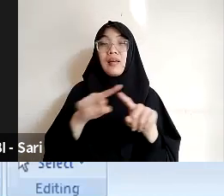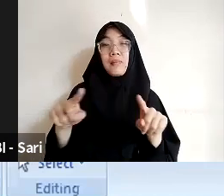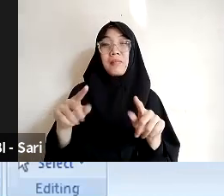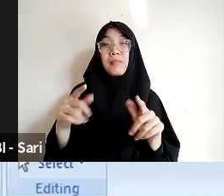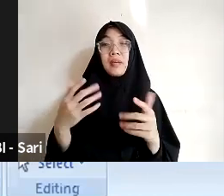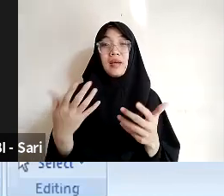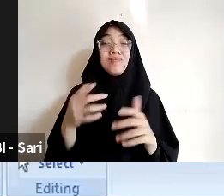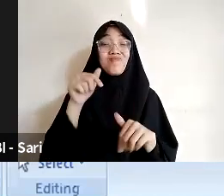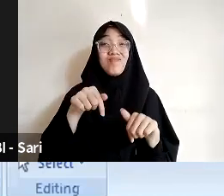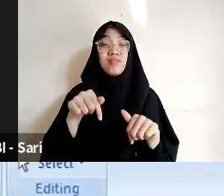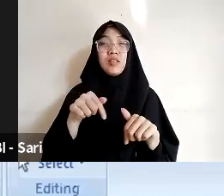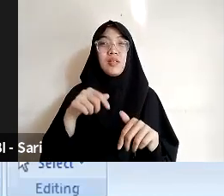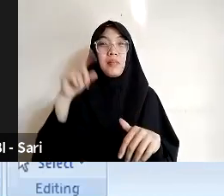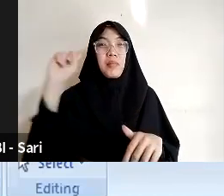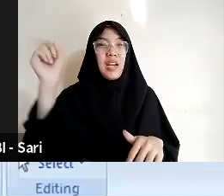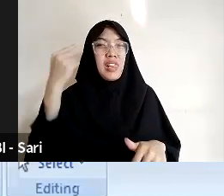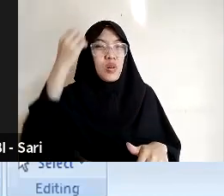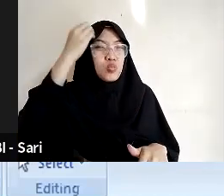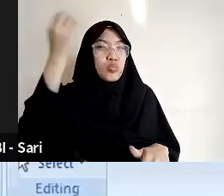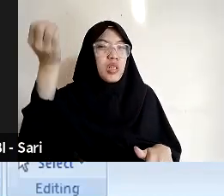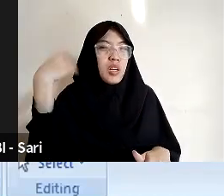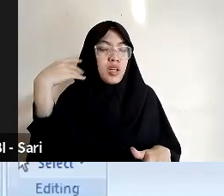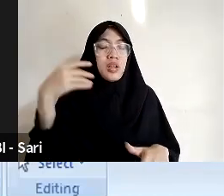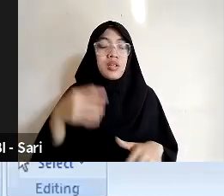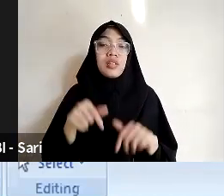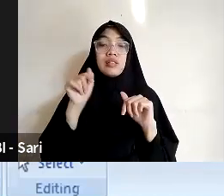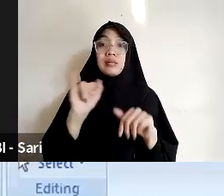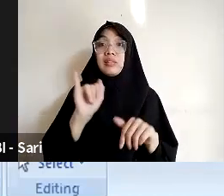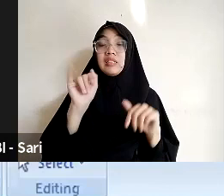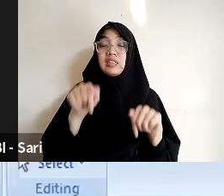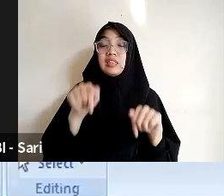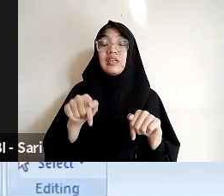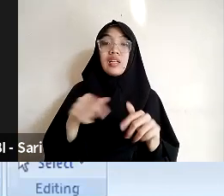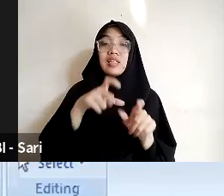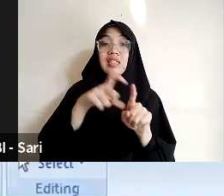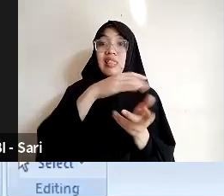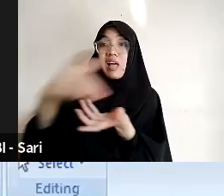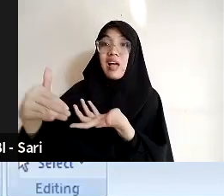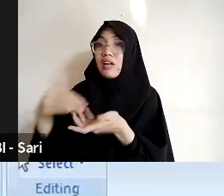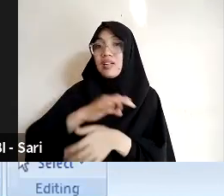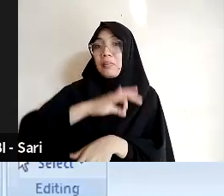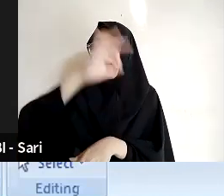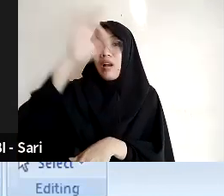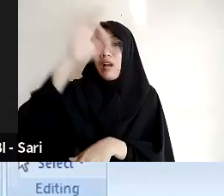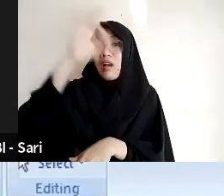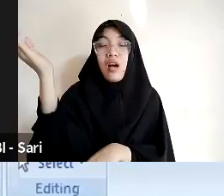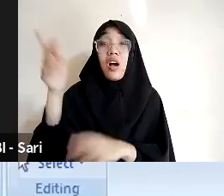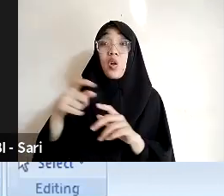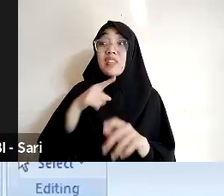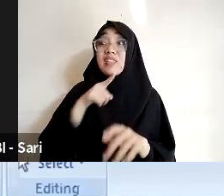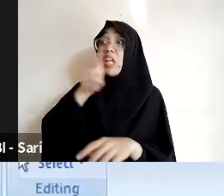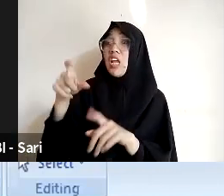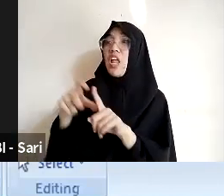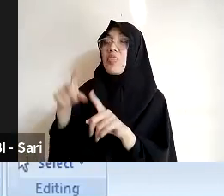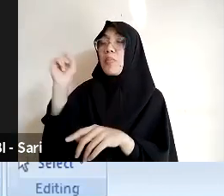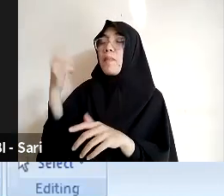lagi-lagi pemerintah itu lupa hal yang begini itu tidak pernah didata. Jadi data, kalau Anda tanya data pemerintah berapa